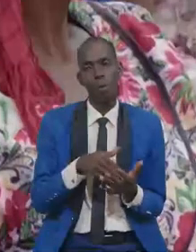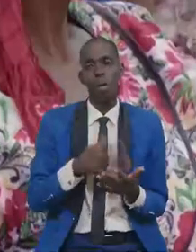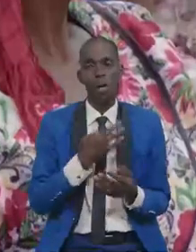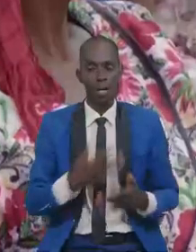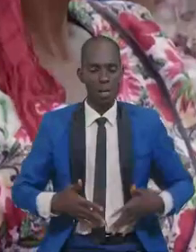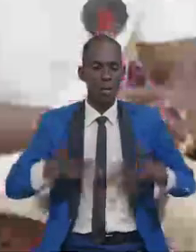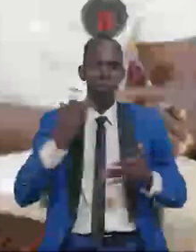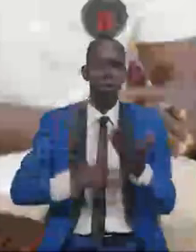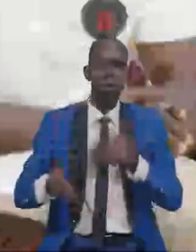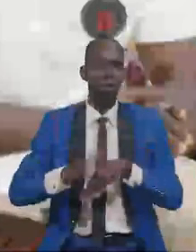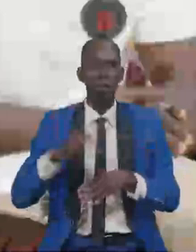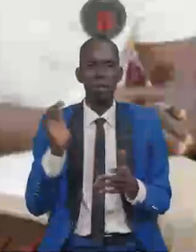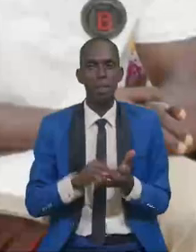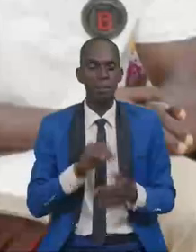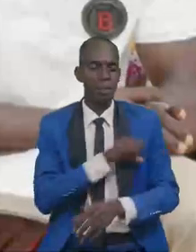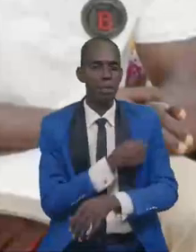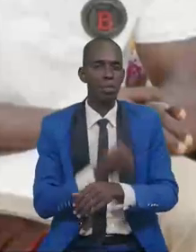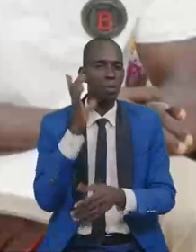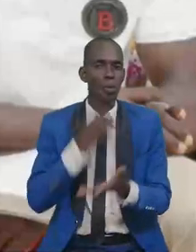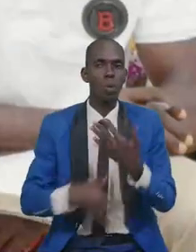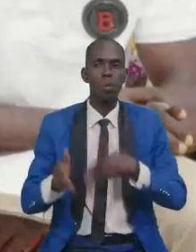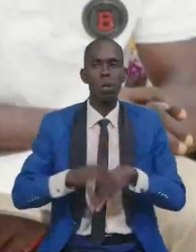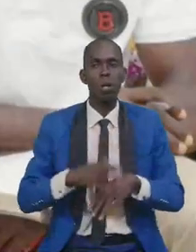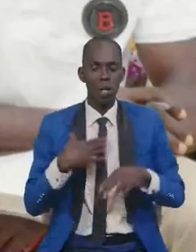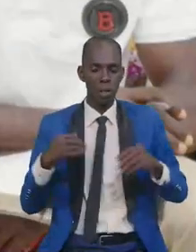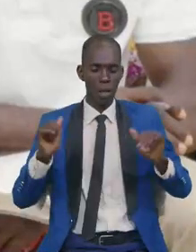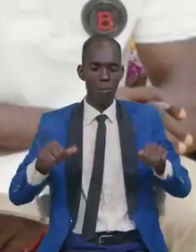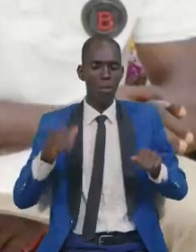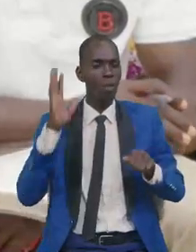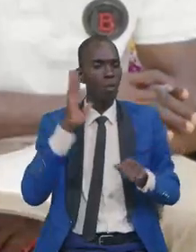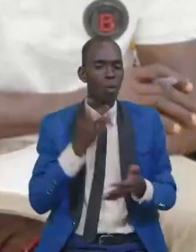reviendra. La force reviendra. La